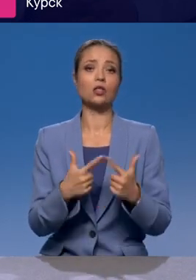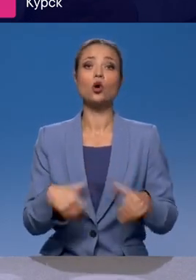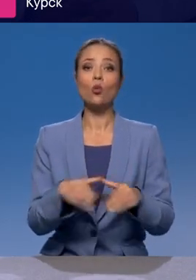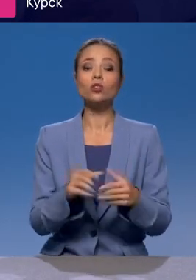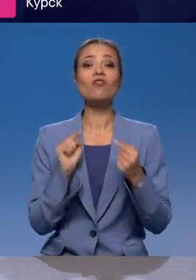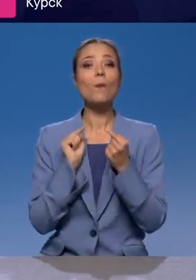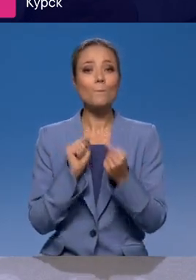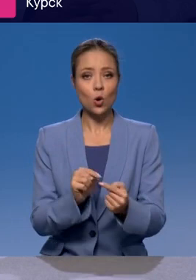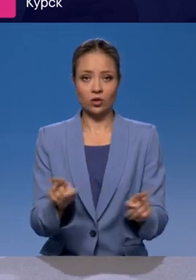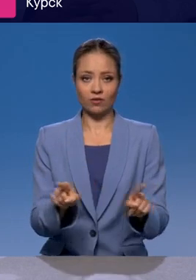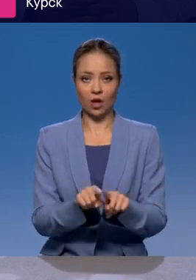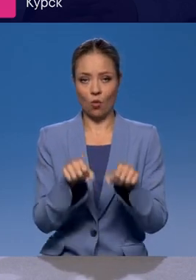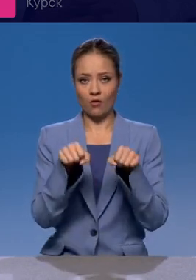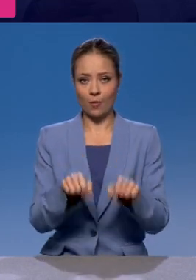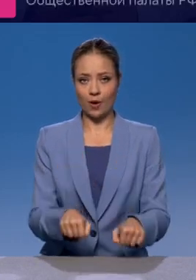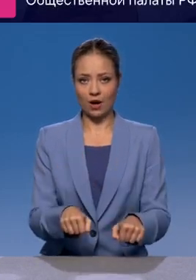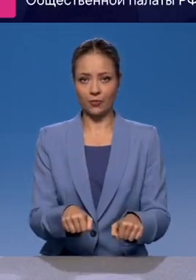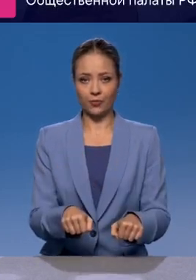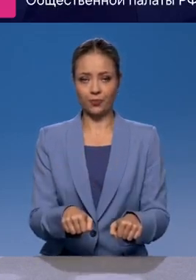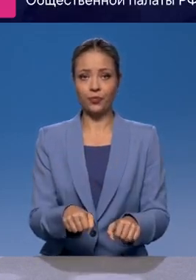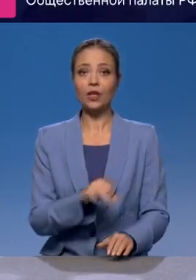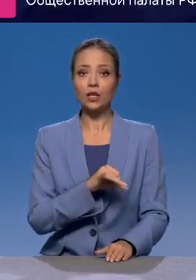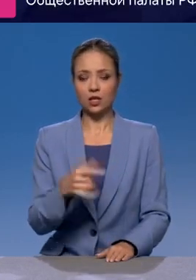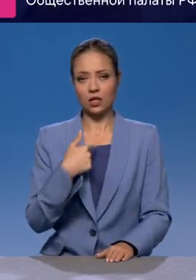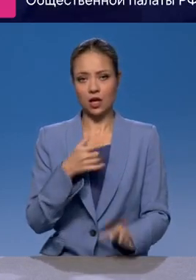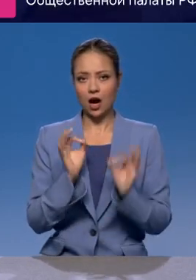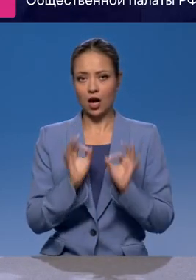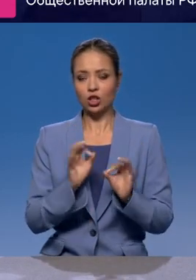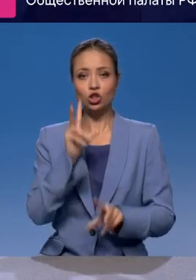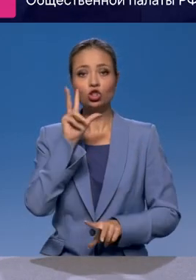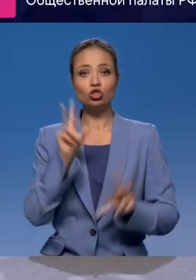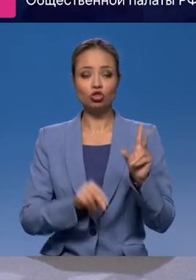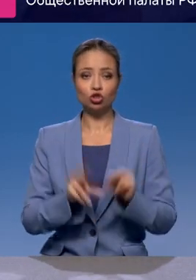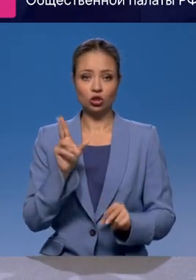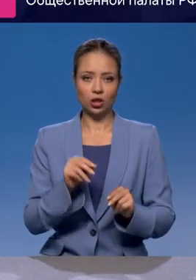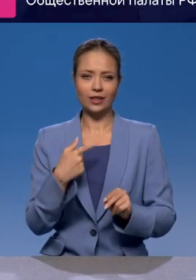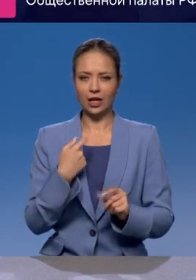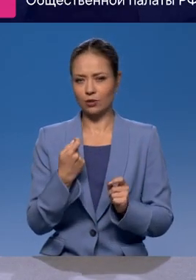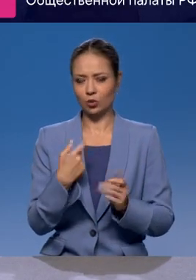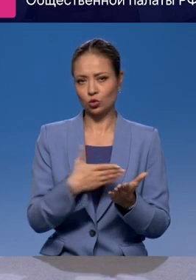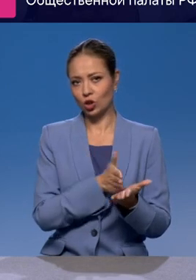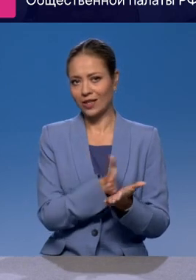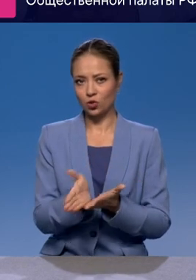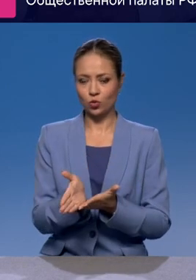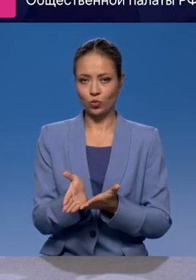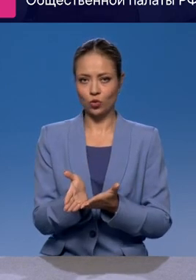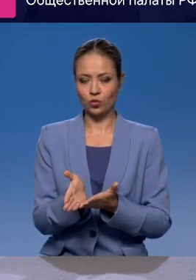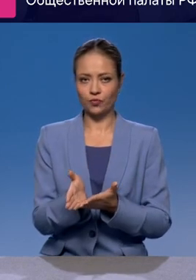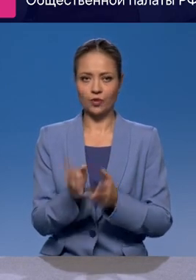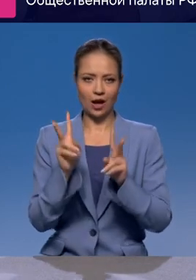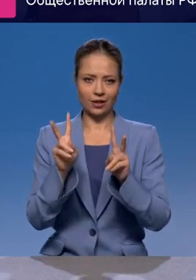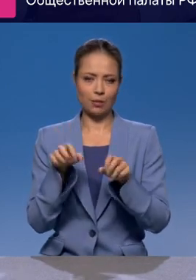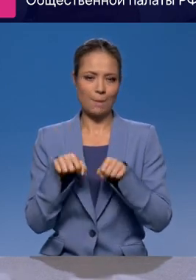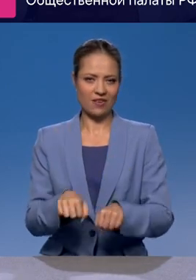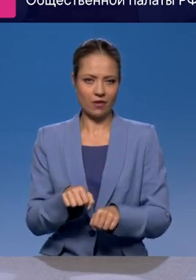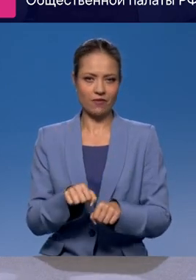выступили против такого права. Но и я считаю, конечно же, если немножко отступлю от категории правовых. Ну,